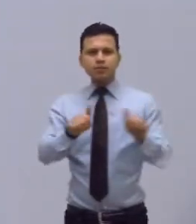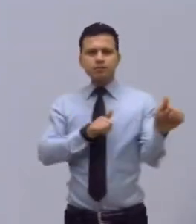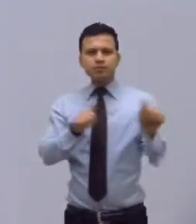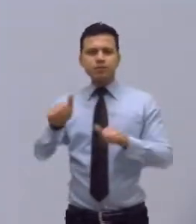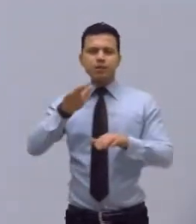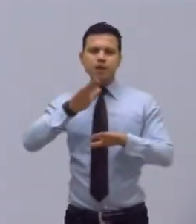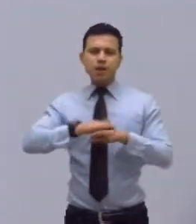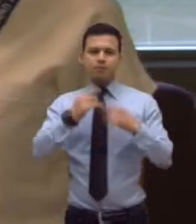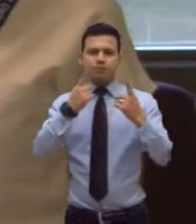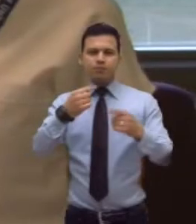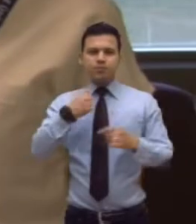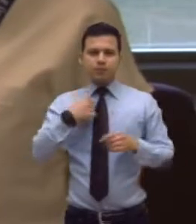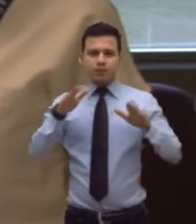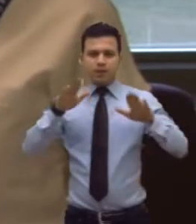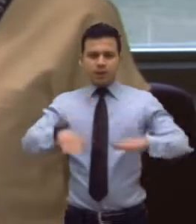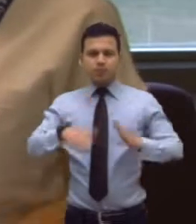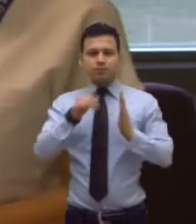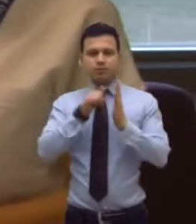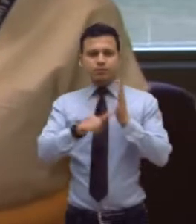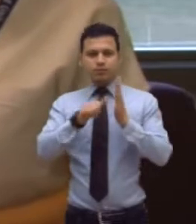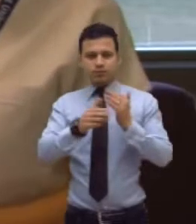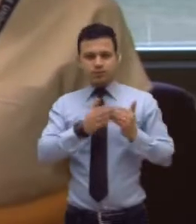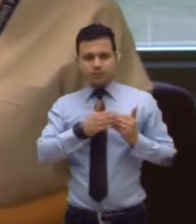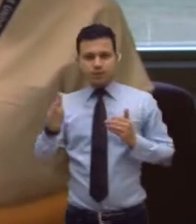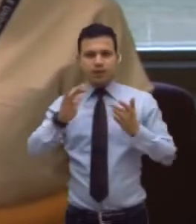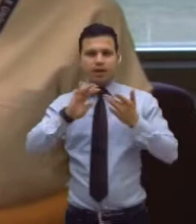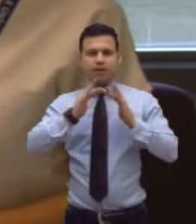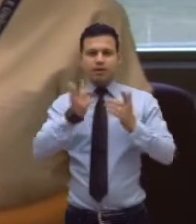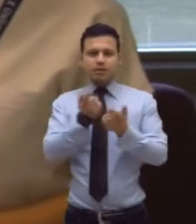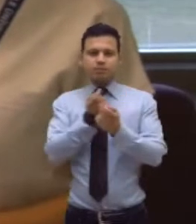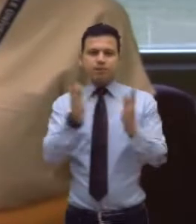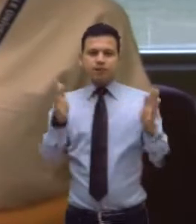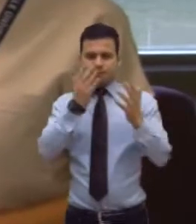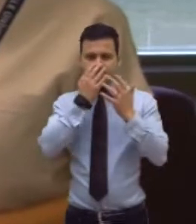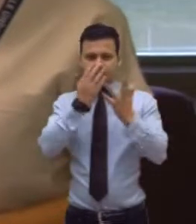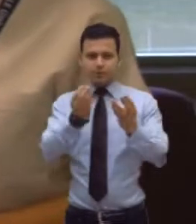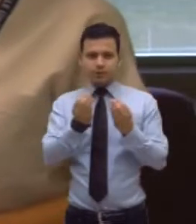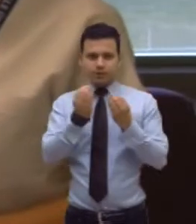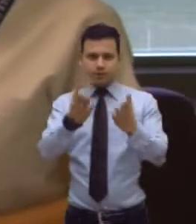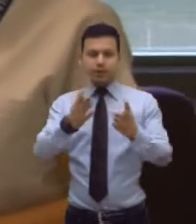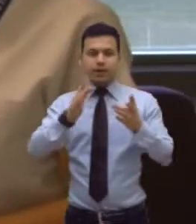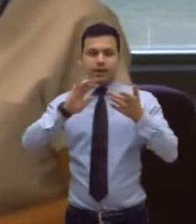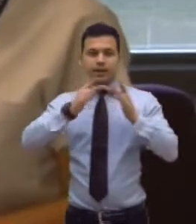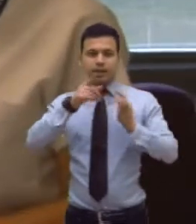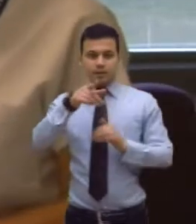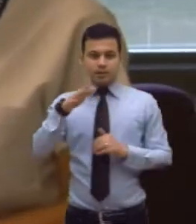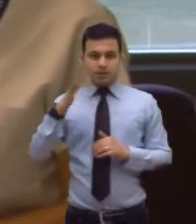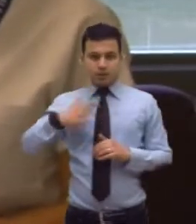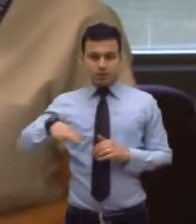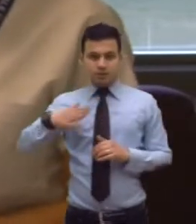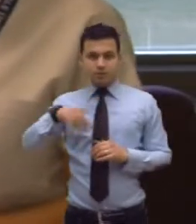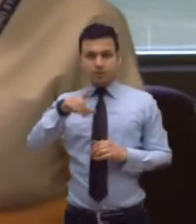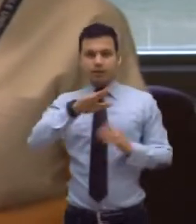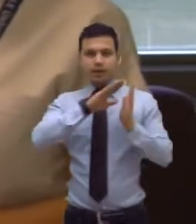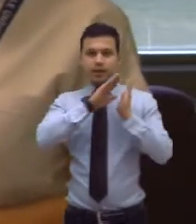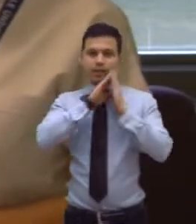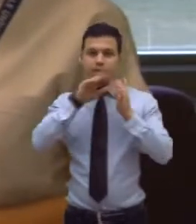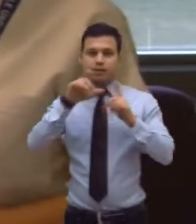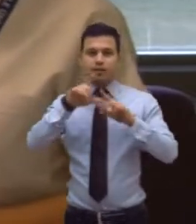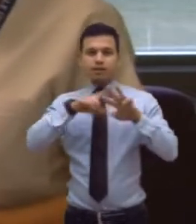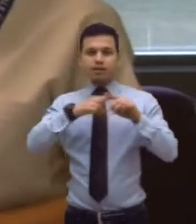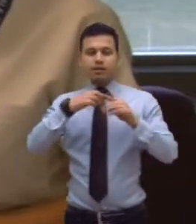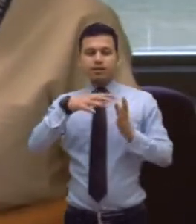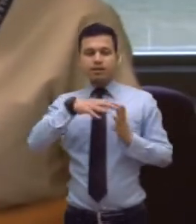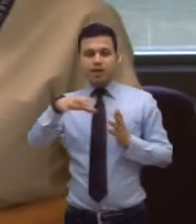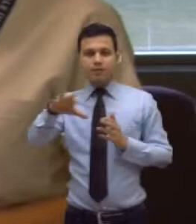kullanabilirsiniz. Bizimle kaldığınız sürede kablosuz internet olanımızdan yararlanabilirsiniz. İnternet hizmeti almak için yataklı